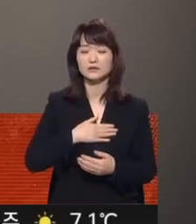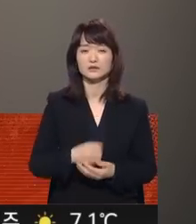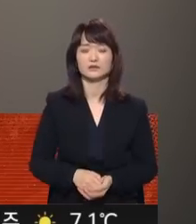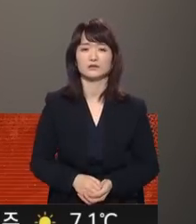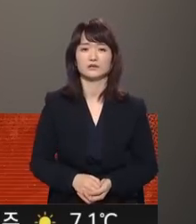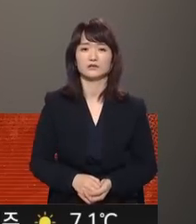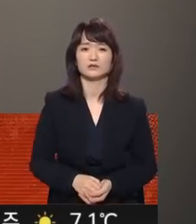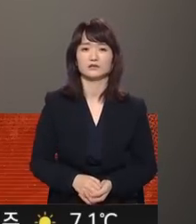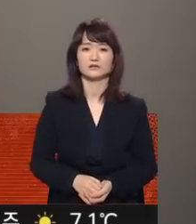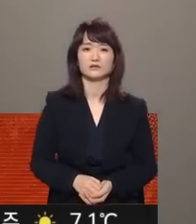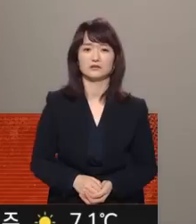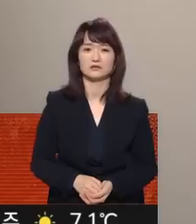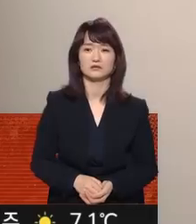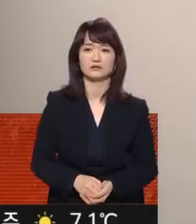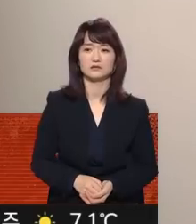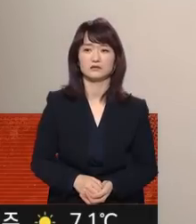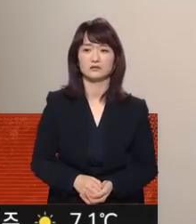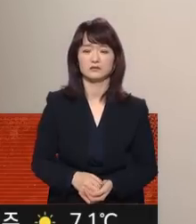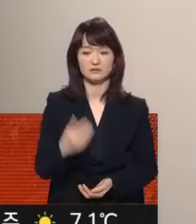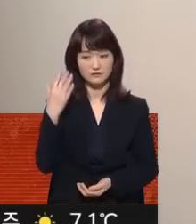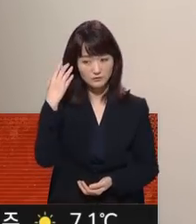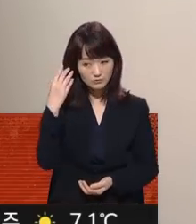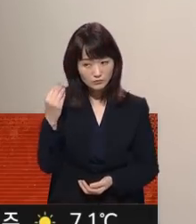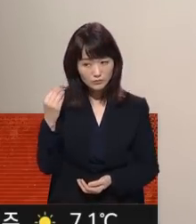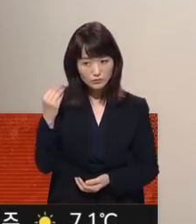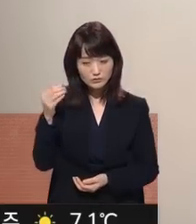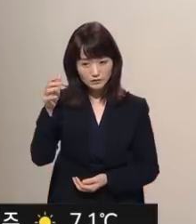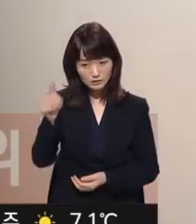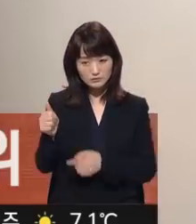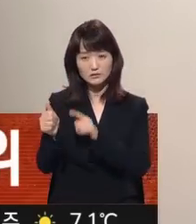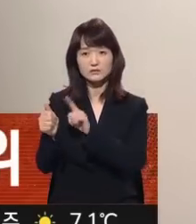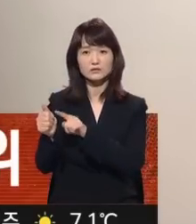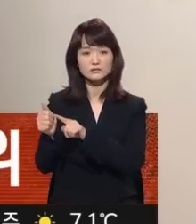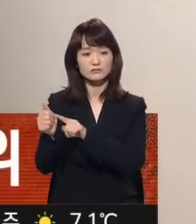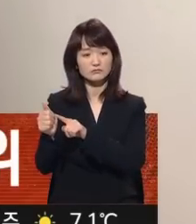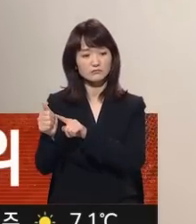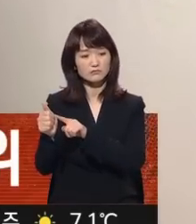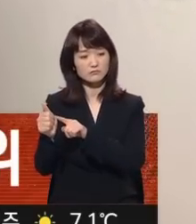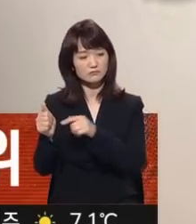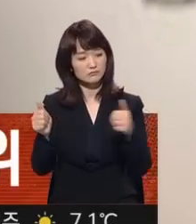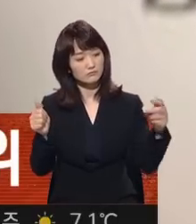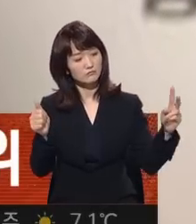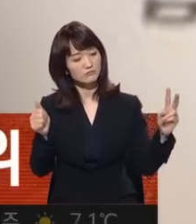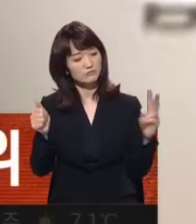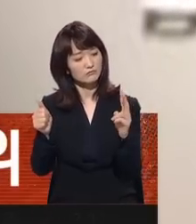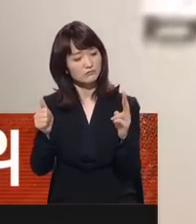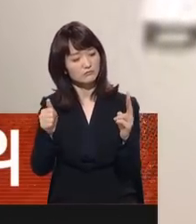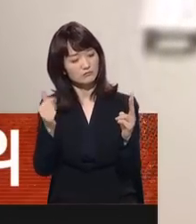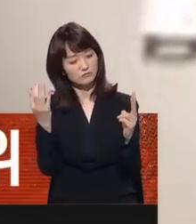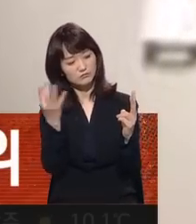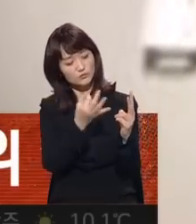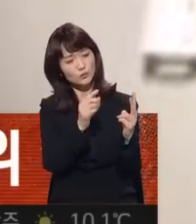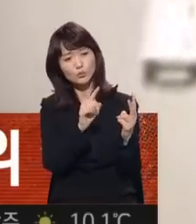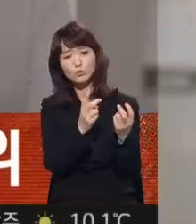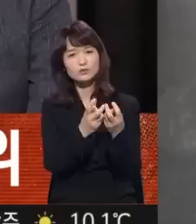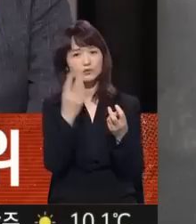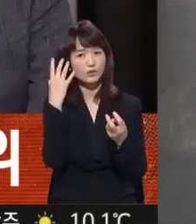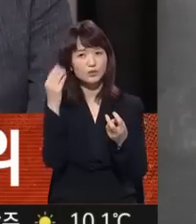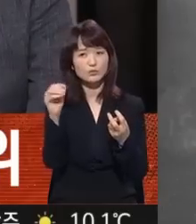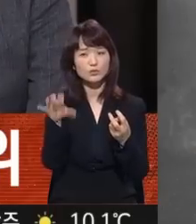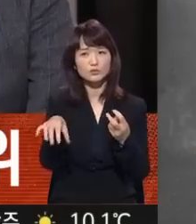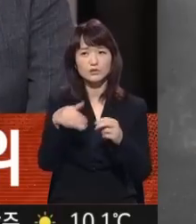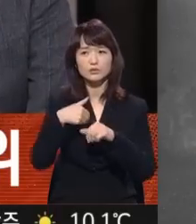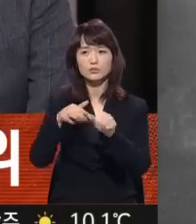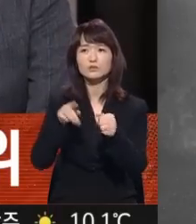전에 저 모텔 사장님이 도대체 저 딱 봐도 어리게 생긴 애들을 어떻게 모텔에 저렇게 집어넣었는지